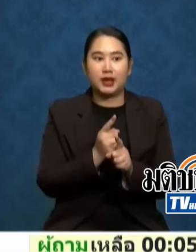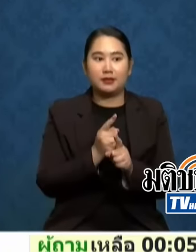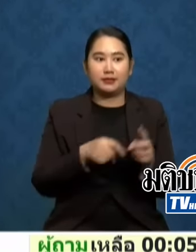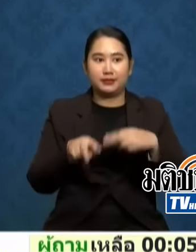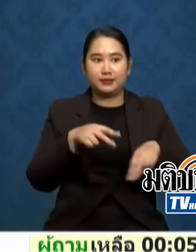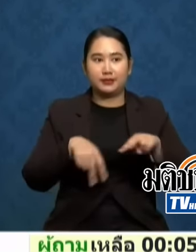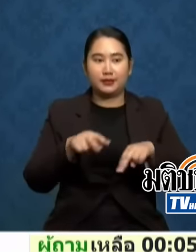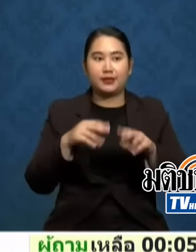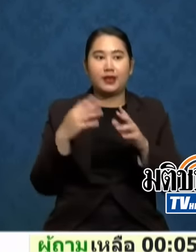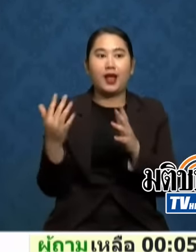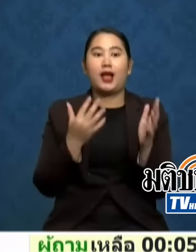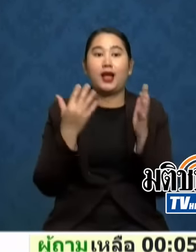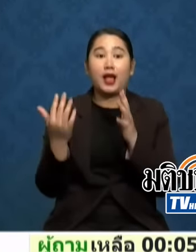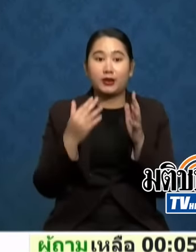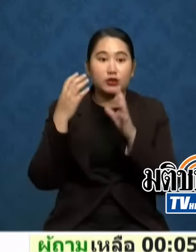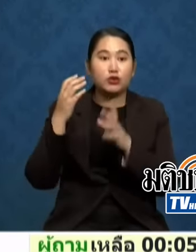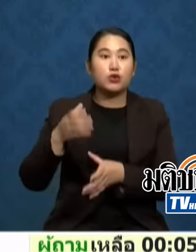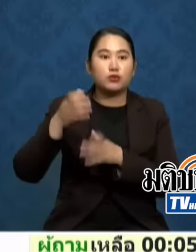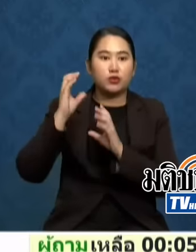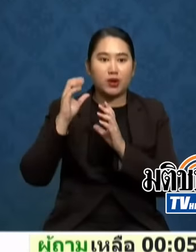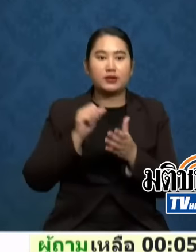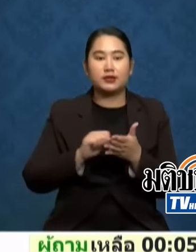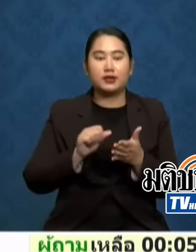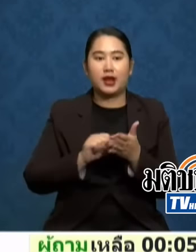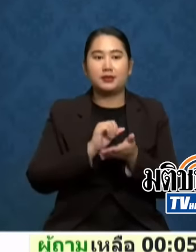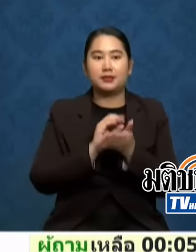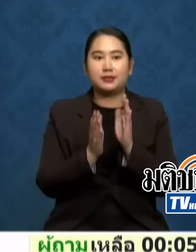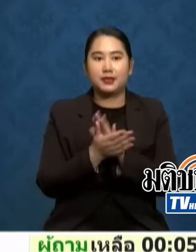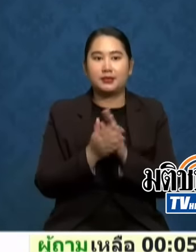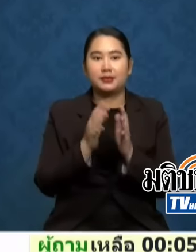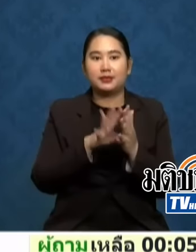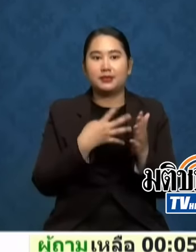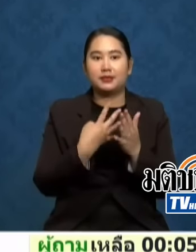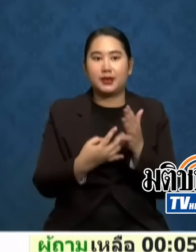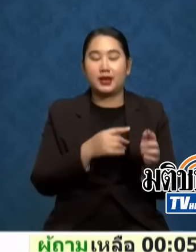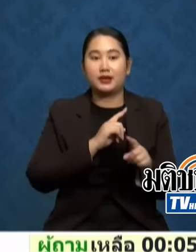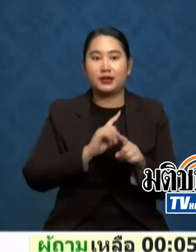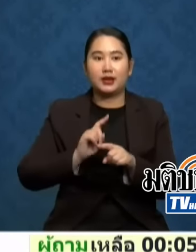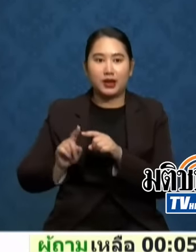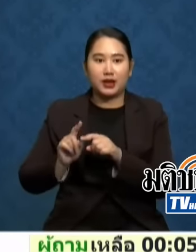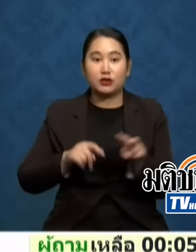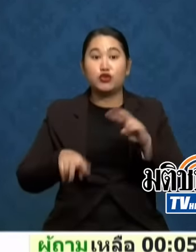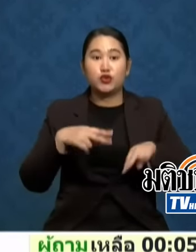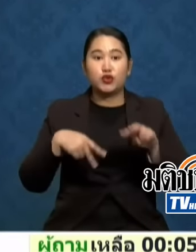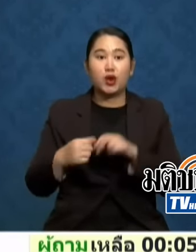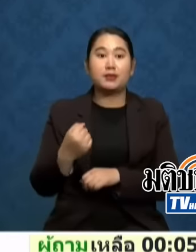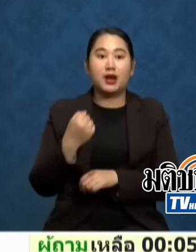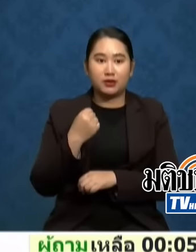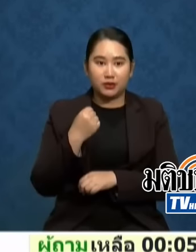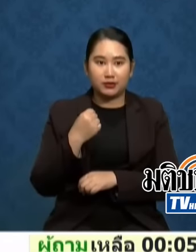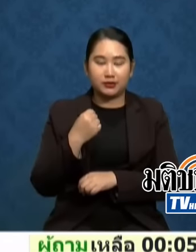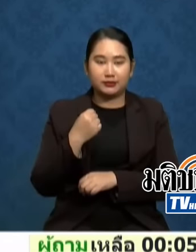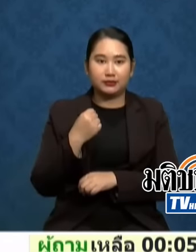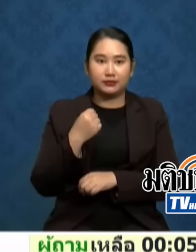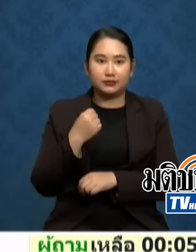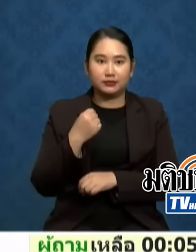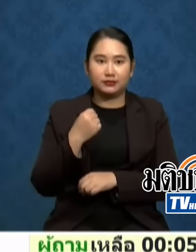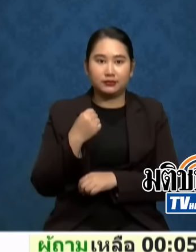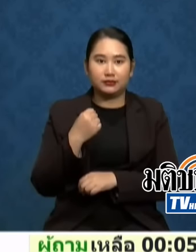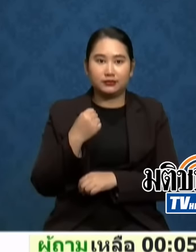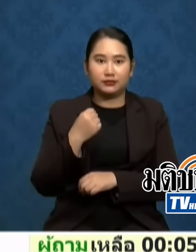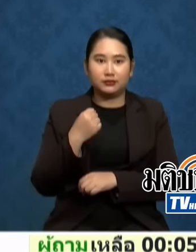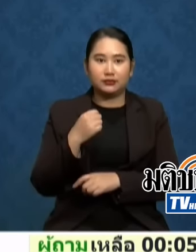ามสภาพอากาศทบทวนแล้วก็ปรับปรุงแผนเผชิญเหตุอุทกภัยตรวจสอบความมั่นคงแข็งแรงฐานที่